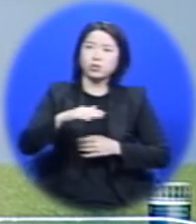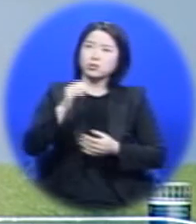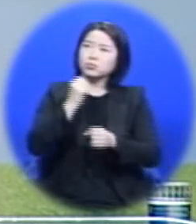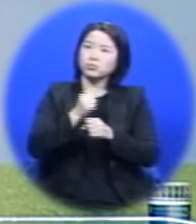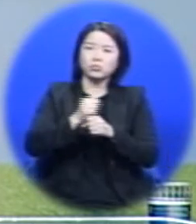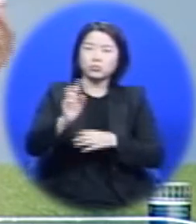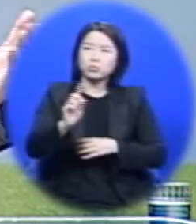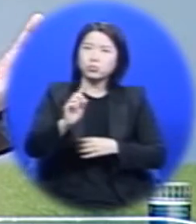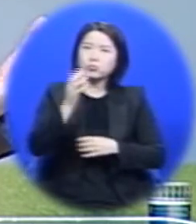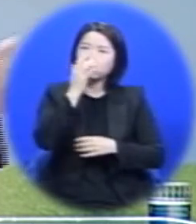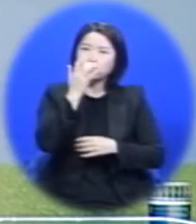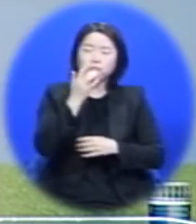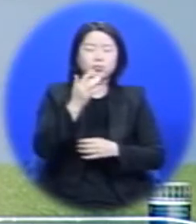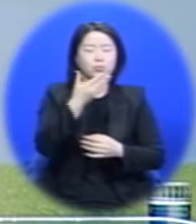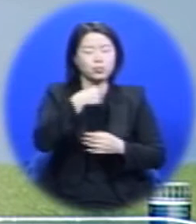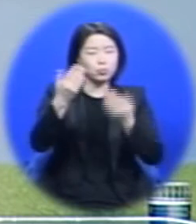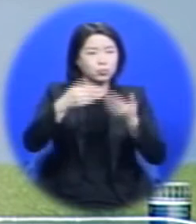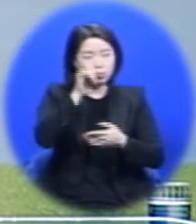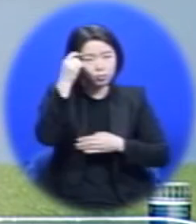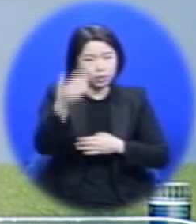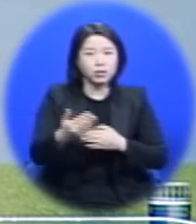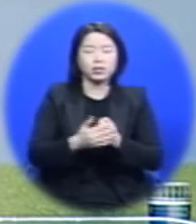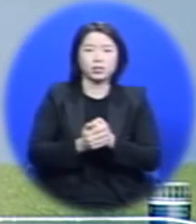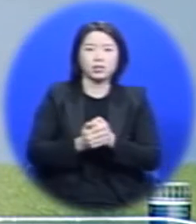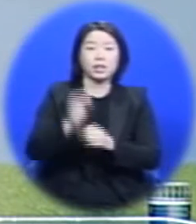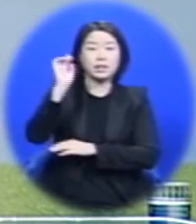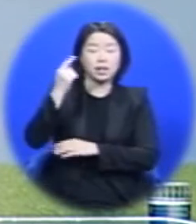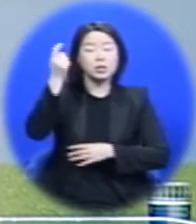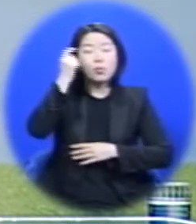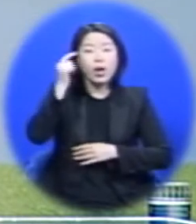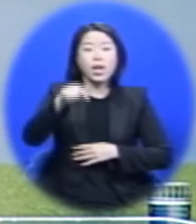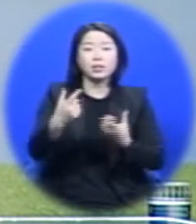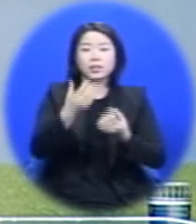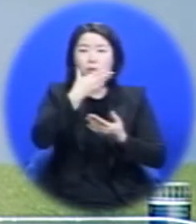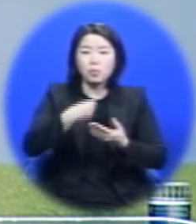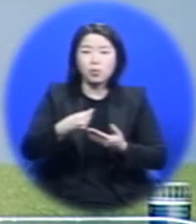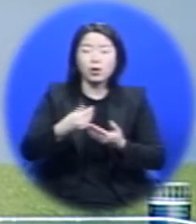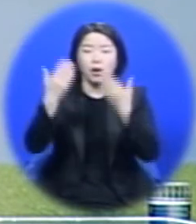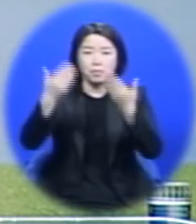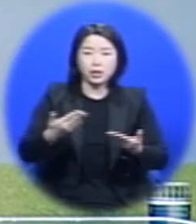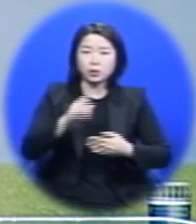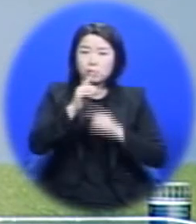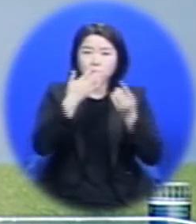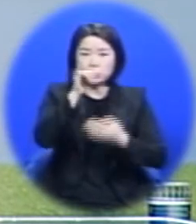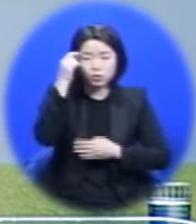거예요. 우리가 무슨 그런 복을 받았지? 다윗이 왜 우리 보고 그렇게 복을 받았다고 하실까요?